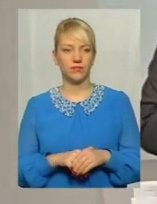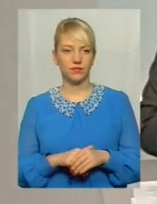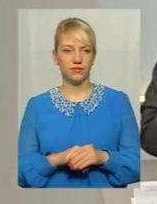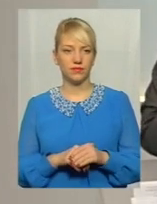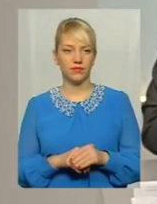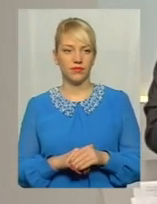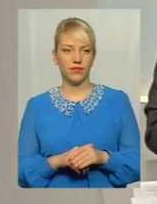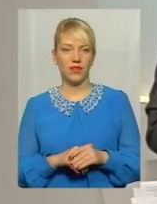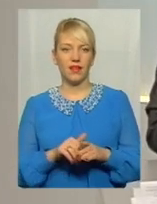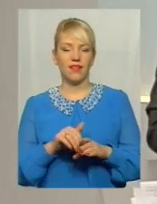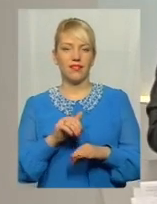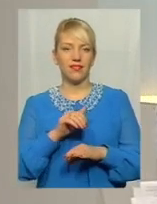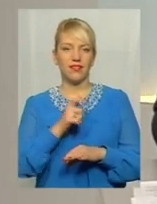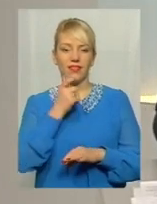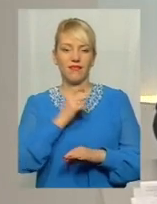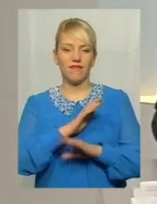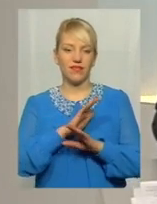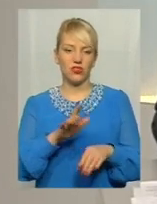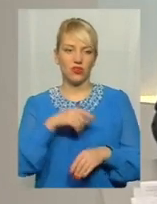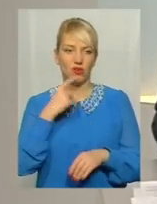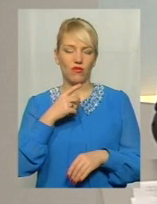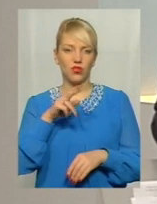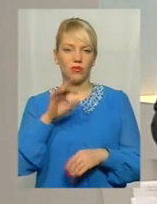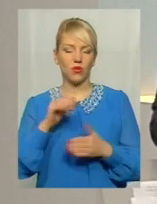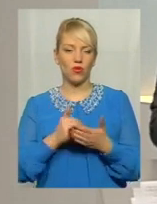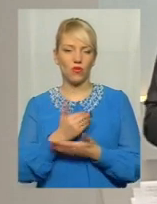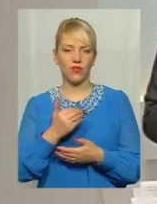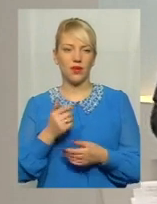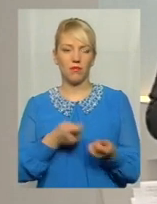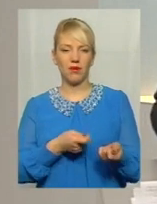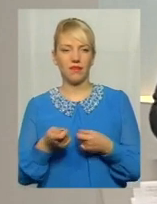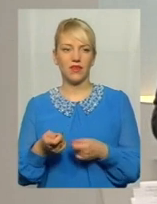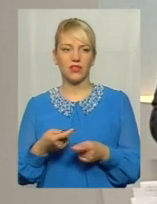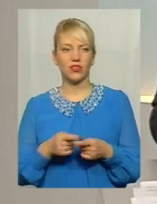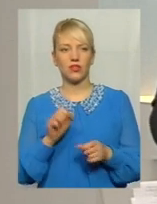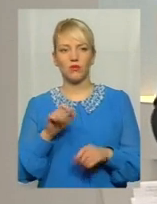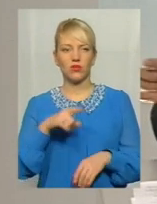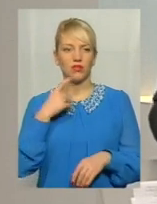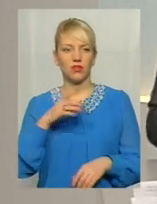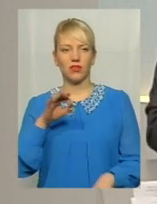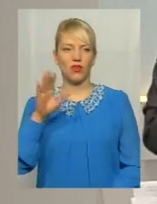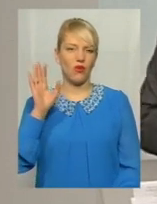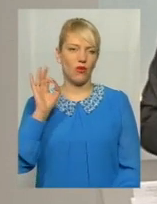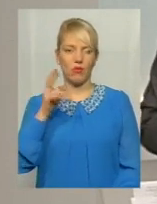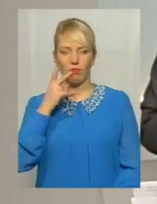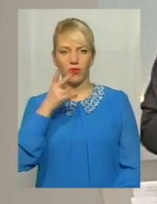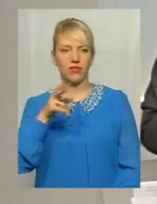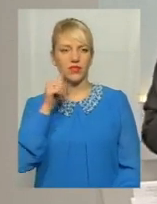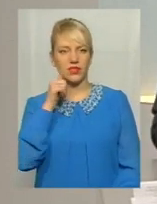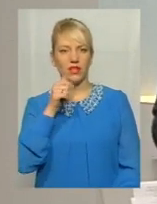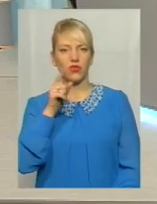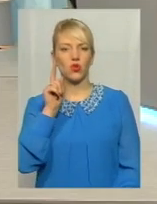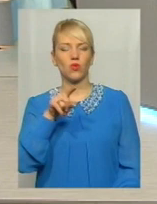просто невічливо говорять і про нові перевезення, і про те, що там можуть сказати, о, подивитись, завтра і того не